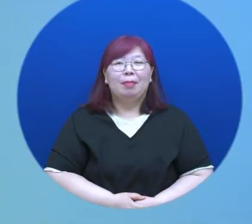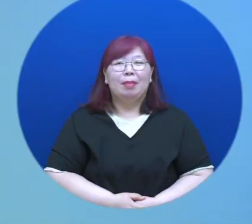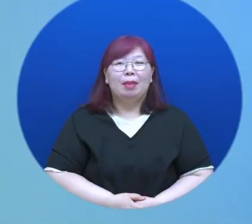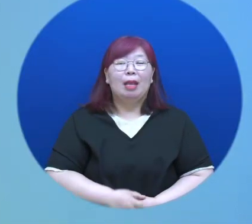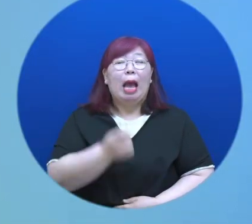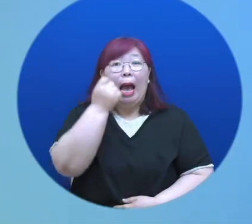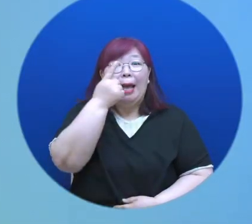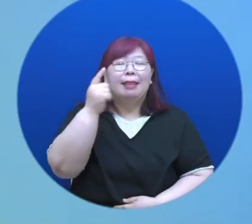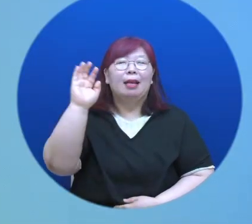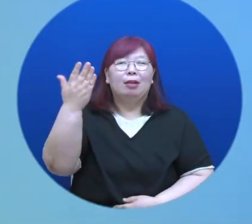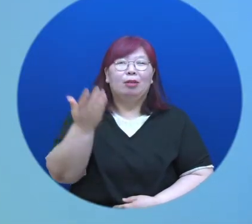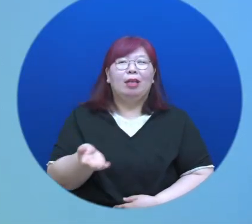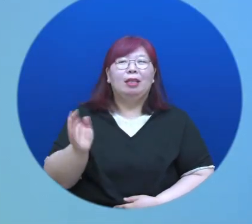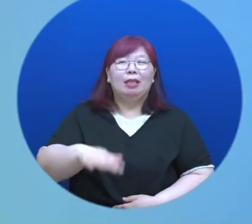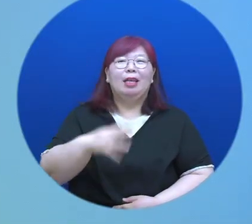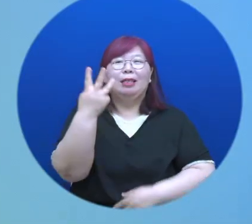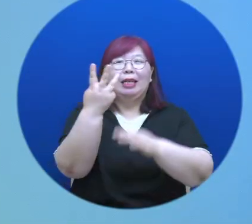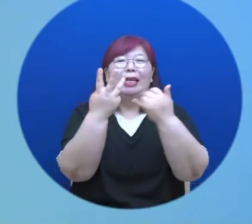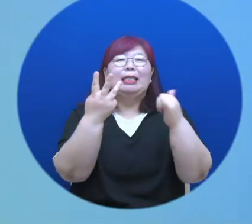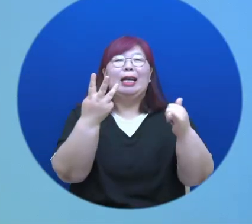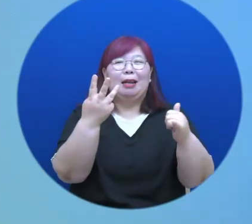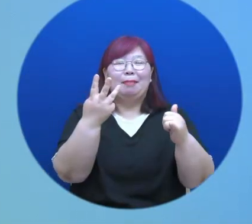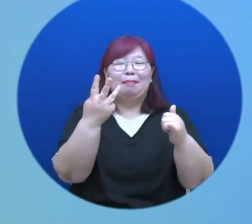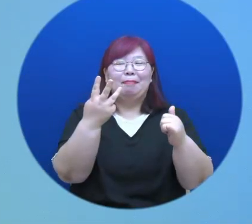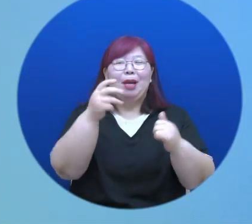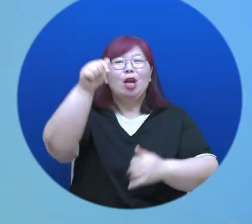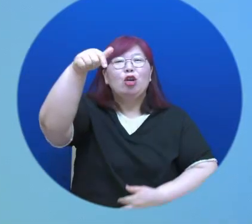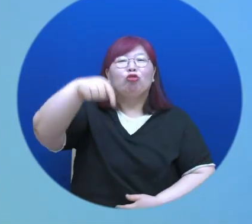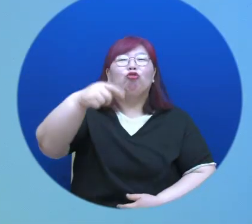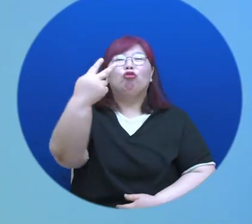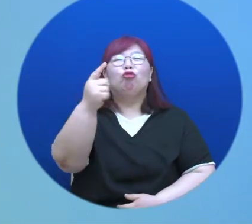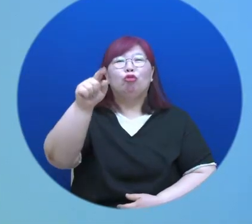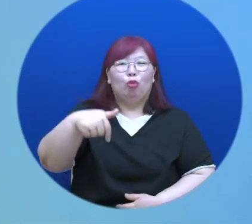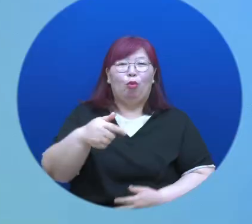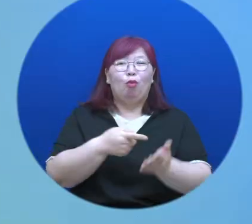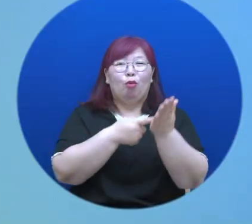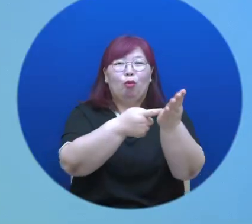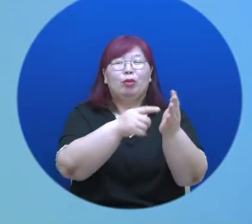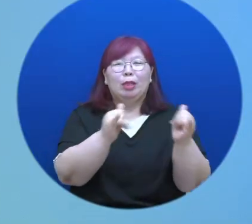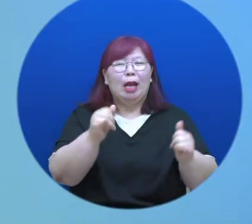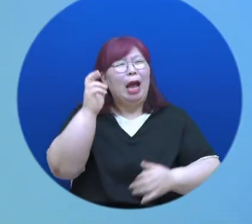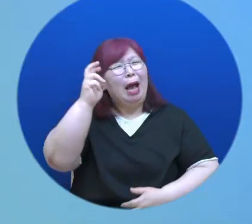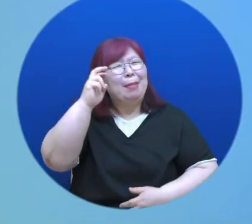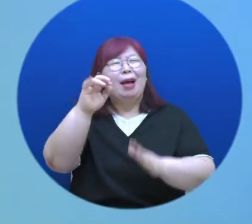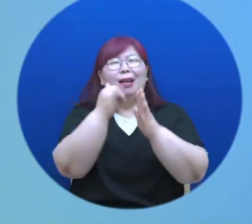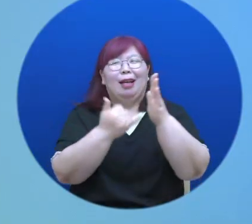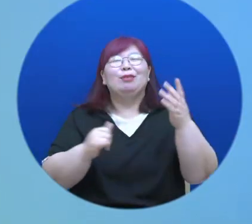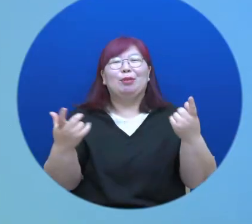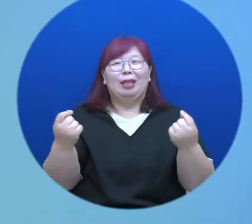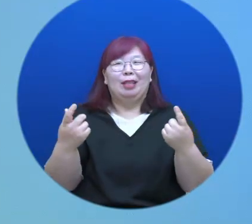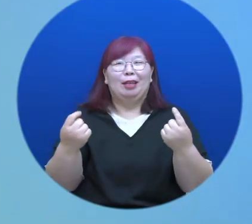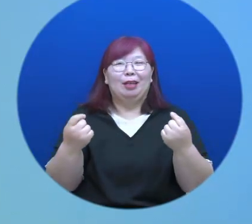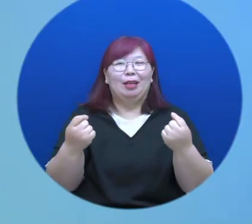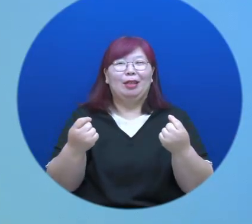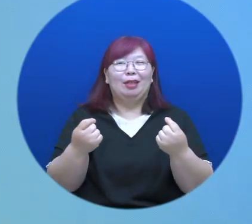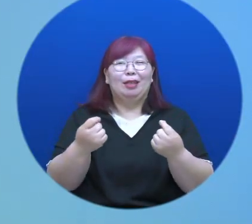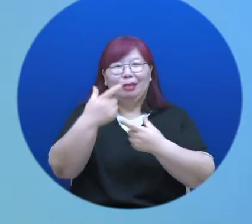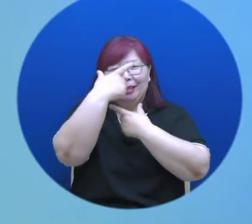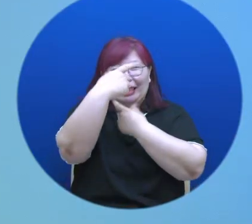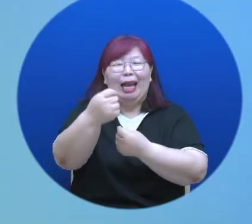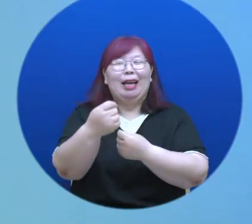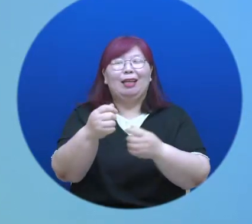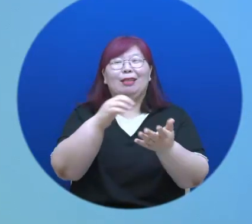한 달이 됐는데 3명. 이 3명은 누구냐? 우리 가족 같아요. 아무래도 딱 숫자가 맞아요.